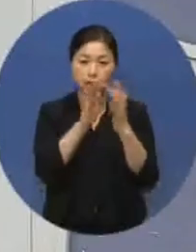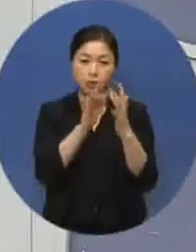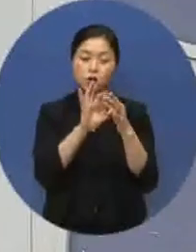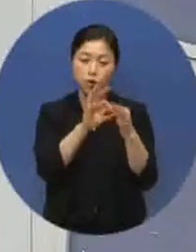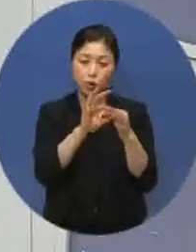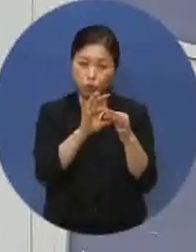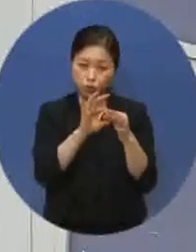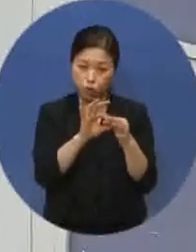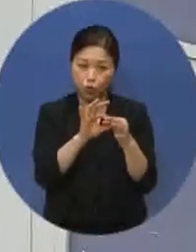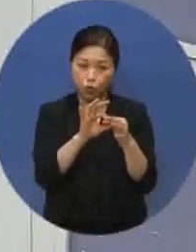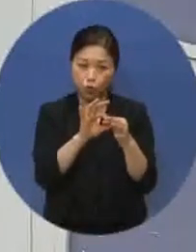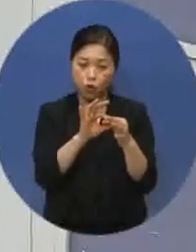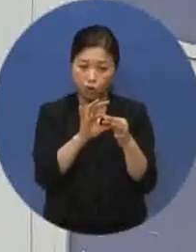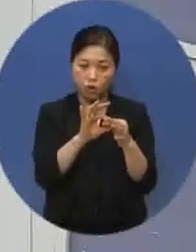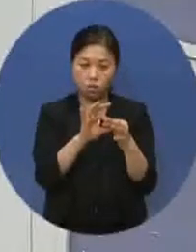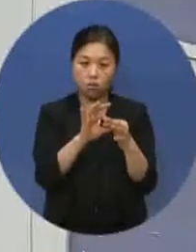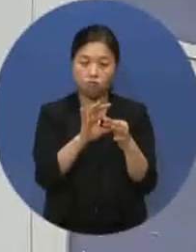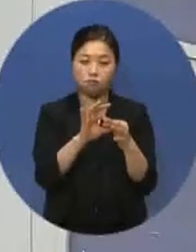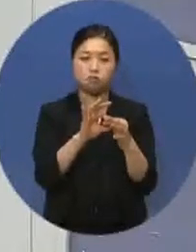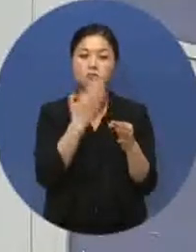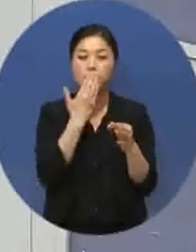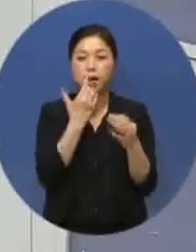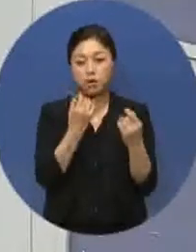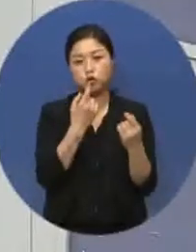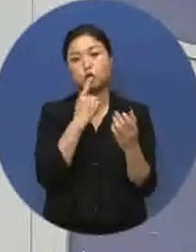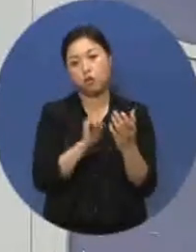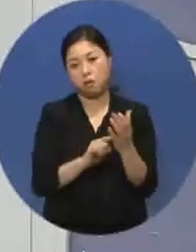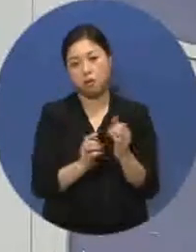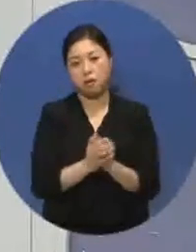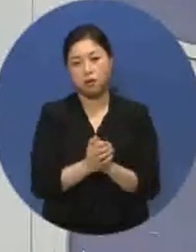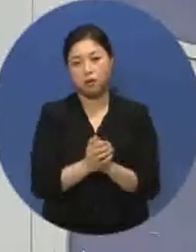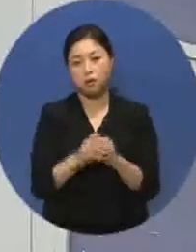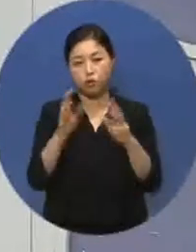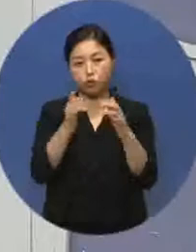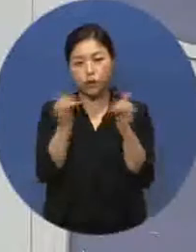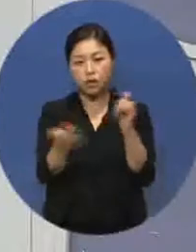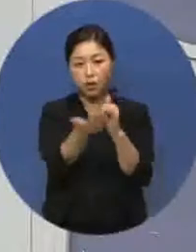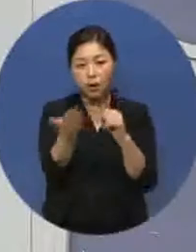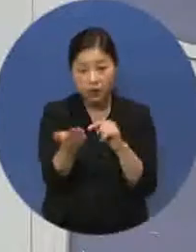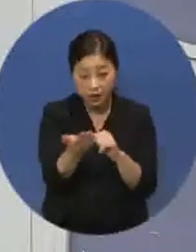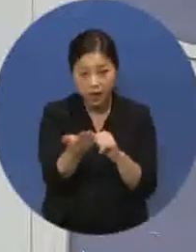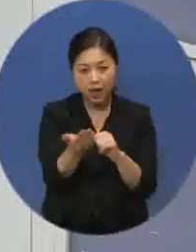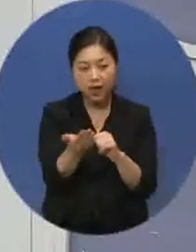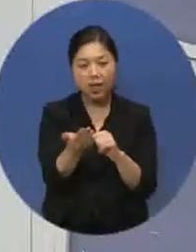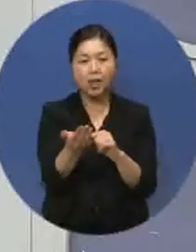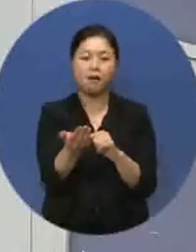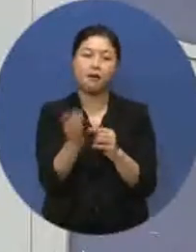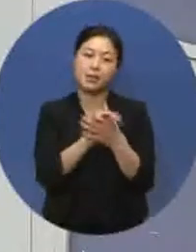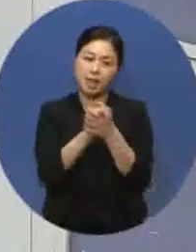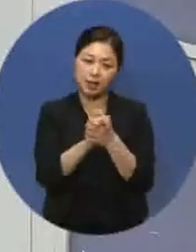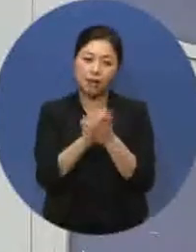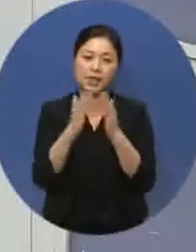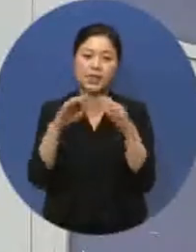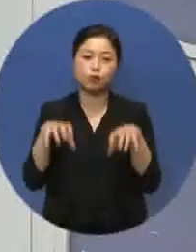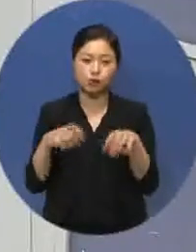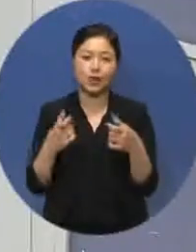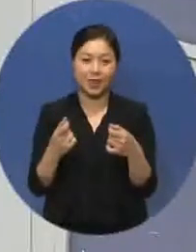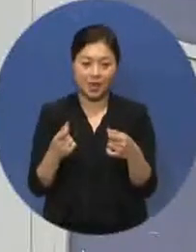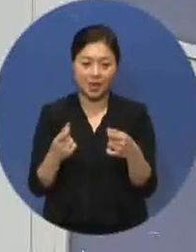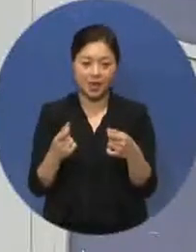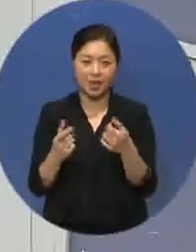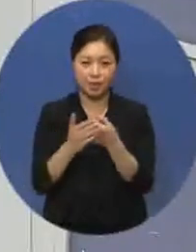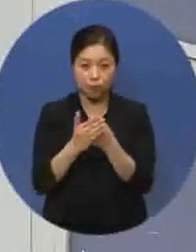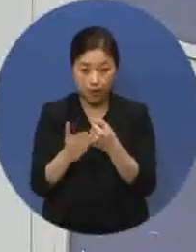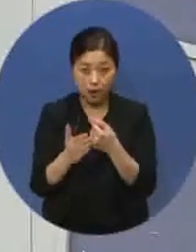통해서도 변호사랑 접촉할 수 있기 때문에 변호사가 국민 여러분의 다정한 이웃으로 자리 잡고 있으니까 언제든지